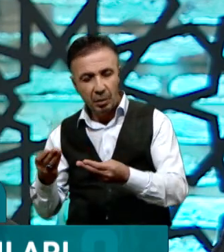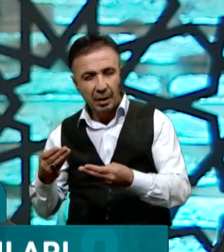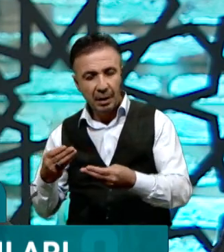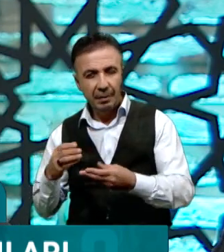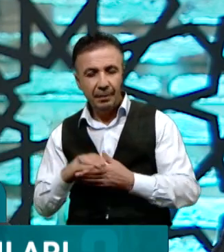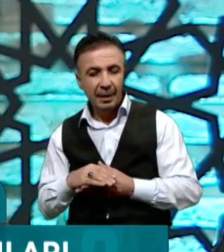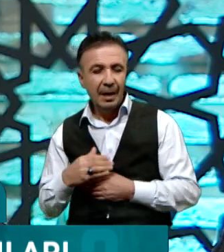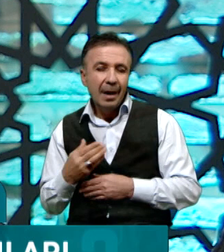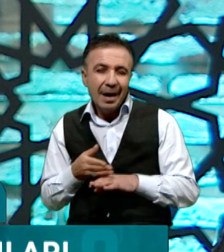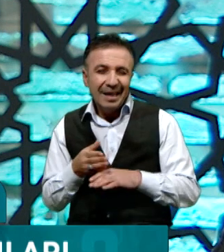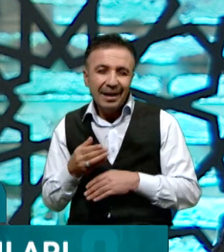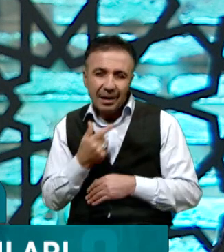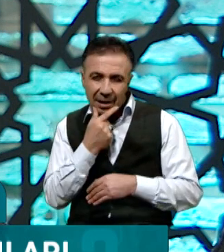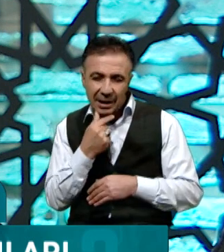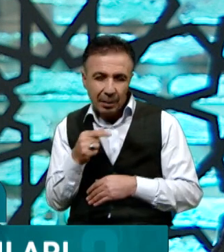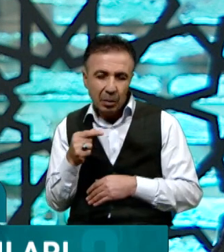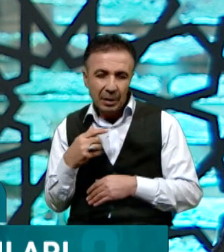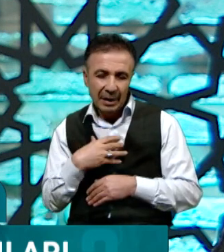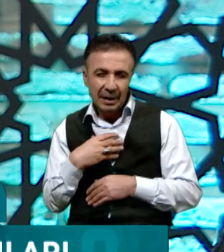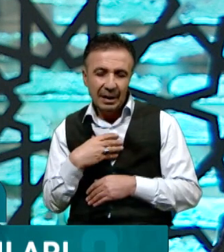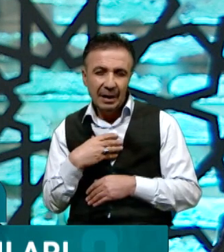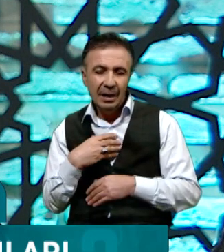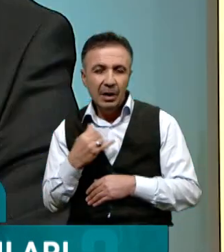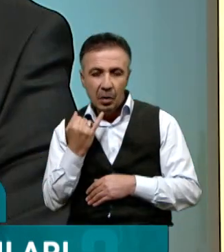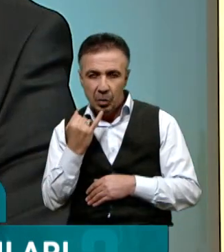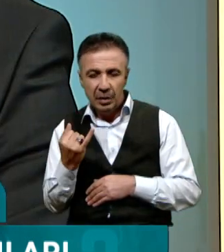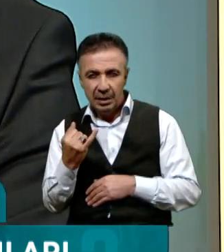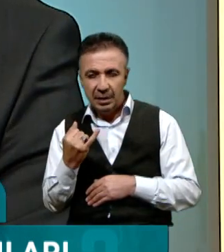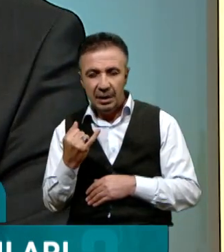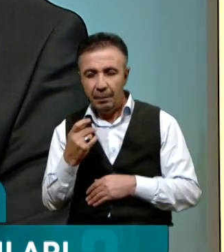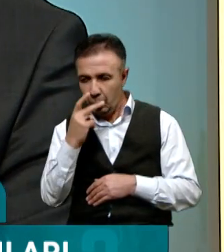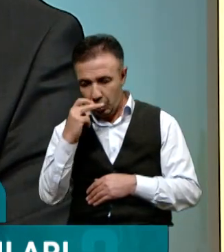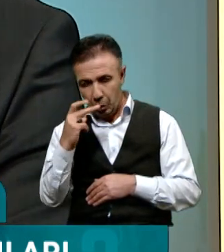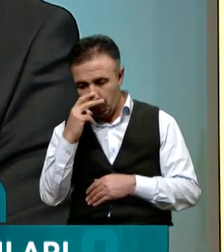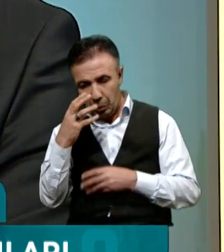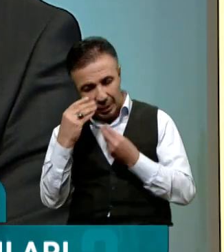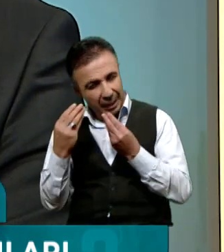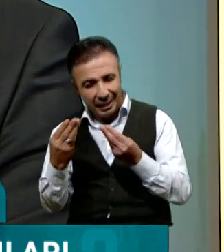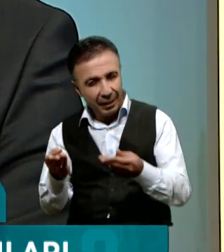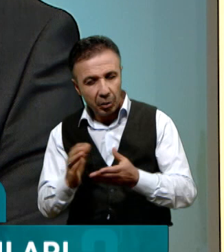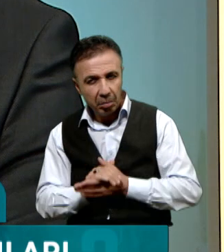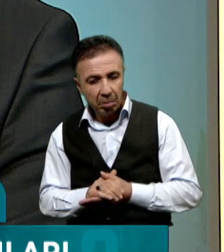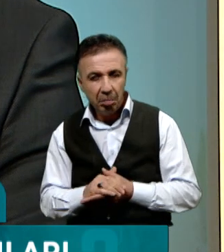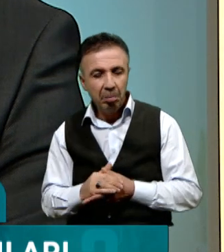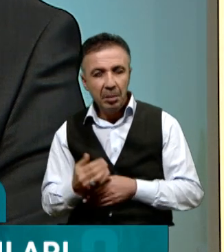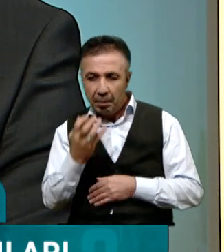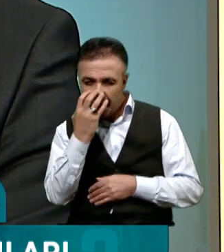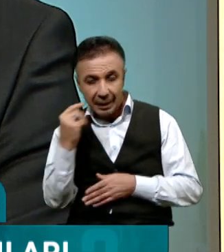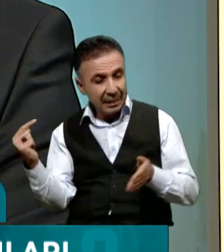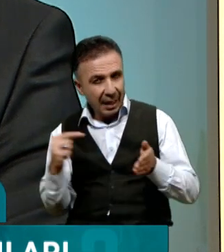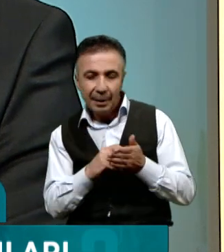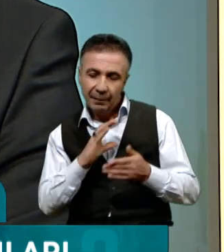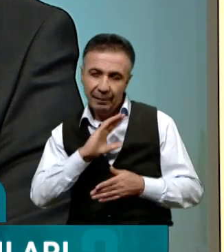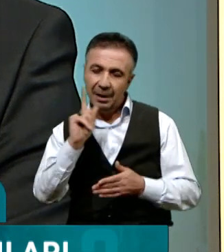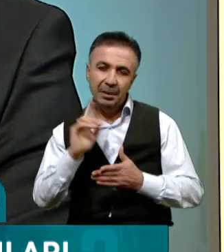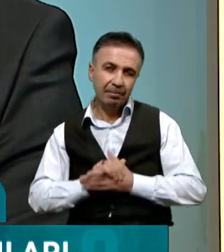kendi müşterisine ondan sonra bu promosyonu, bu hediyeyi? Promosyon hediyedir. Peki bu hediyeden acaba bir beklentisi var mıdır? Değil mi?